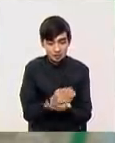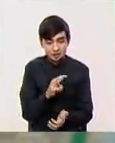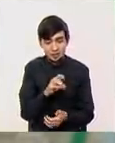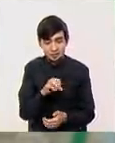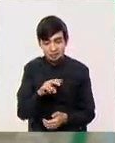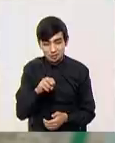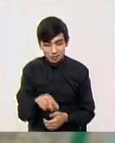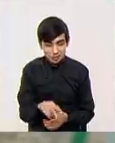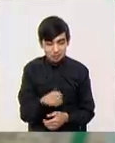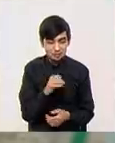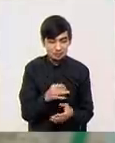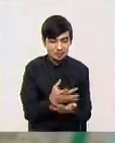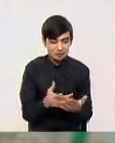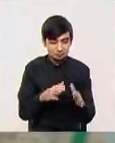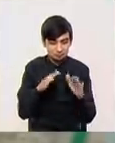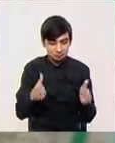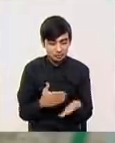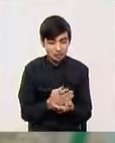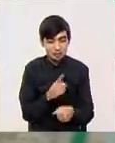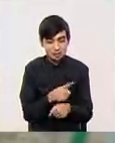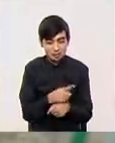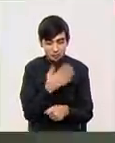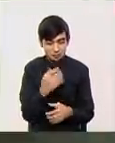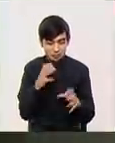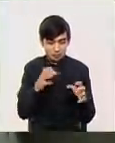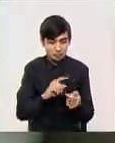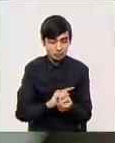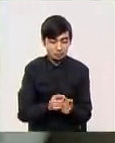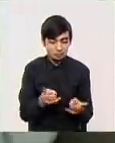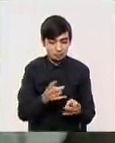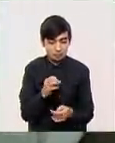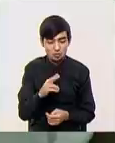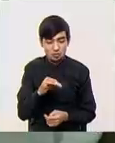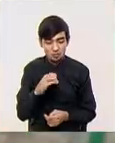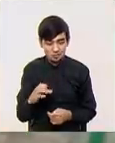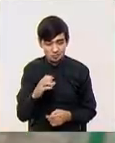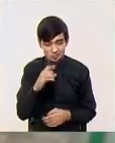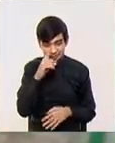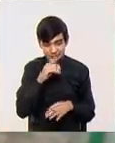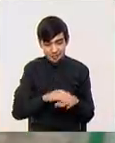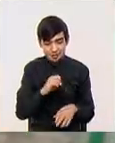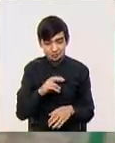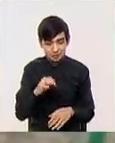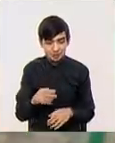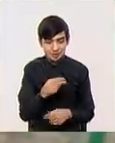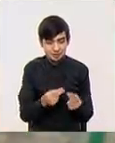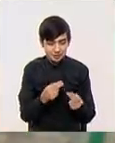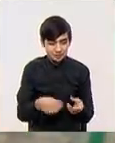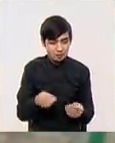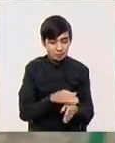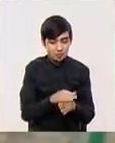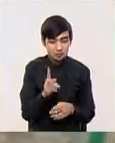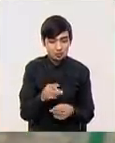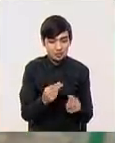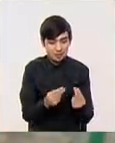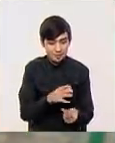терминалдарға шектеу қойылған жоқ. Соған заңға өзгеріс енгізу керек. Әкімшілік кодексінің 444-ші бабы бар, ойынға араласқан